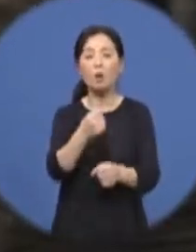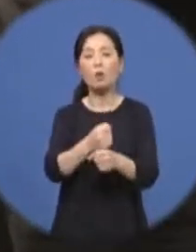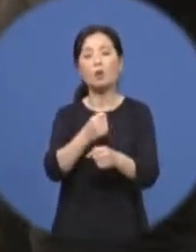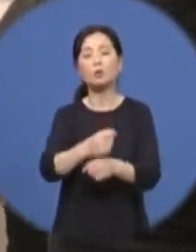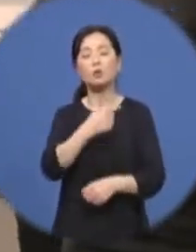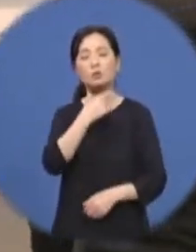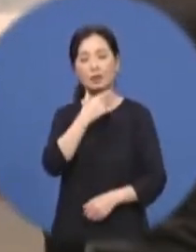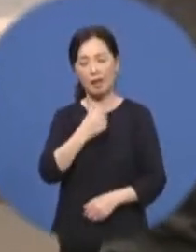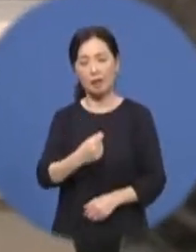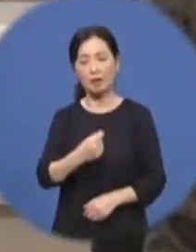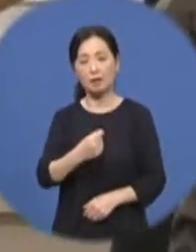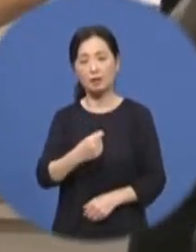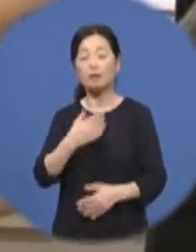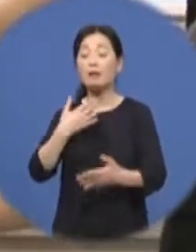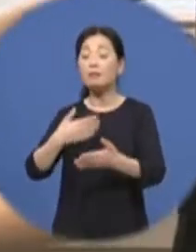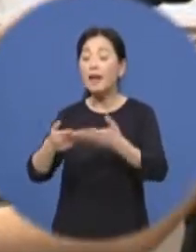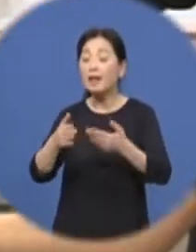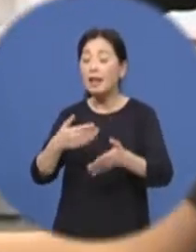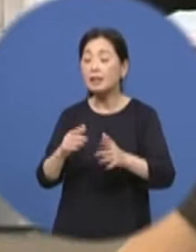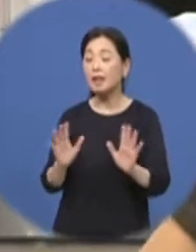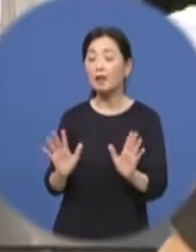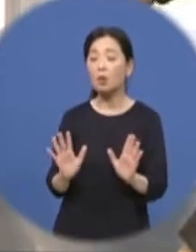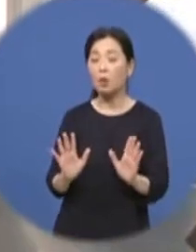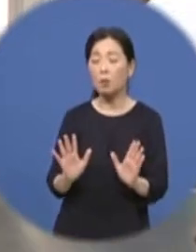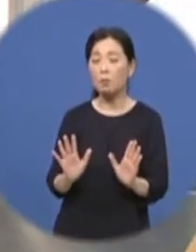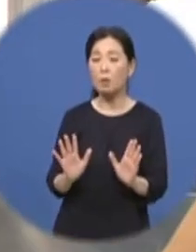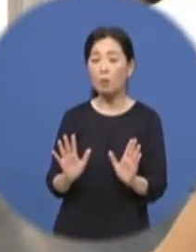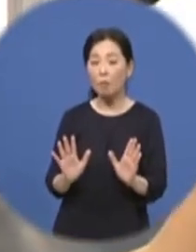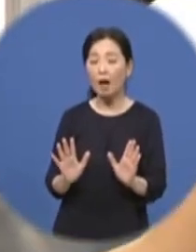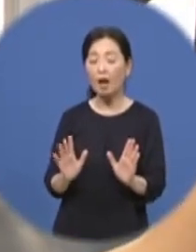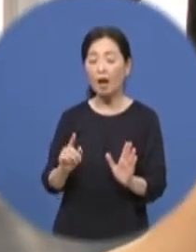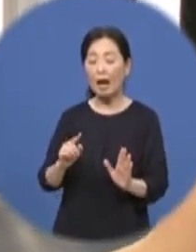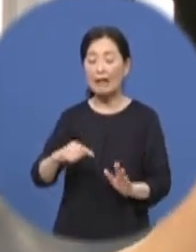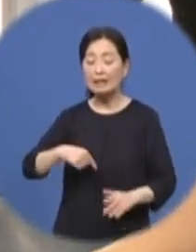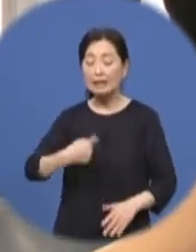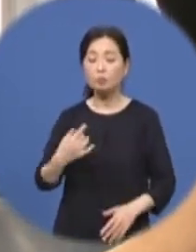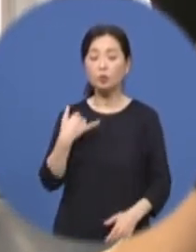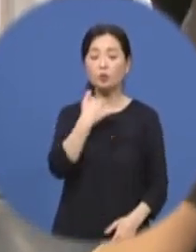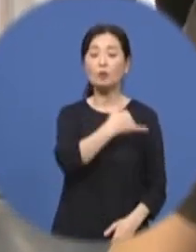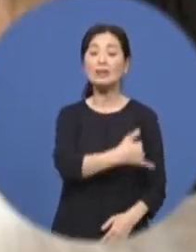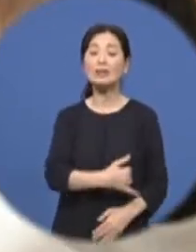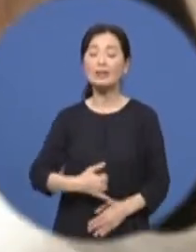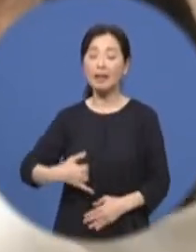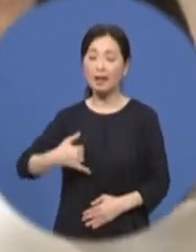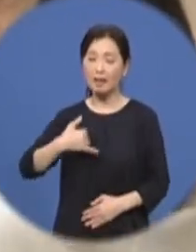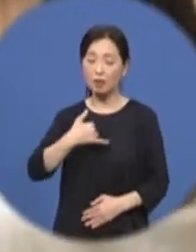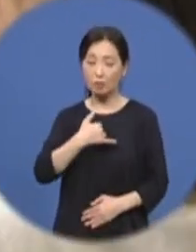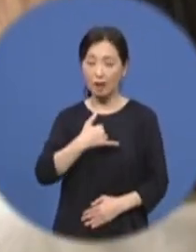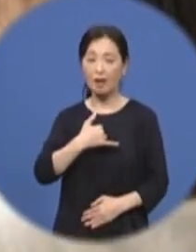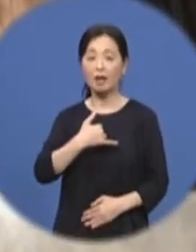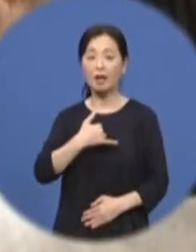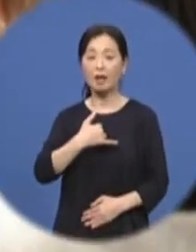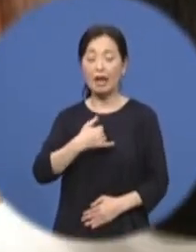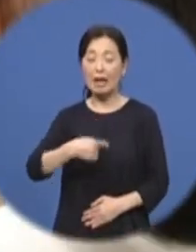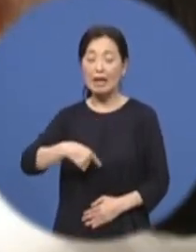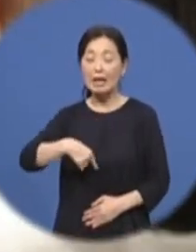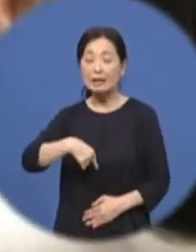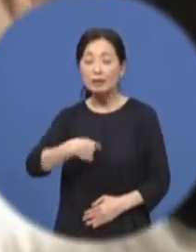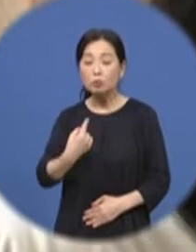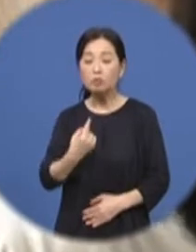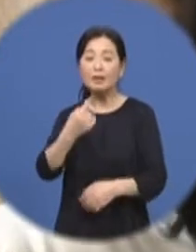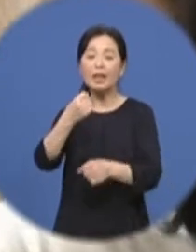してきた子らが最後は自分の人生ですから、自分の人生を自分で組み立て